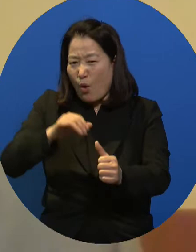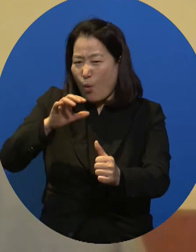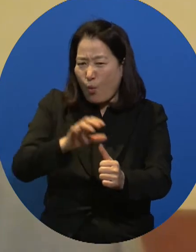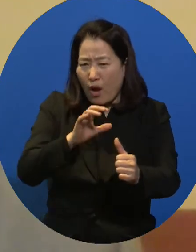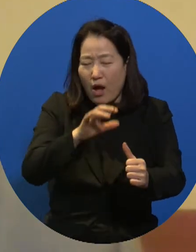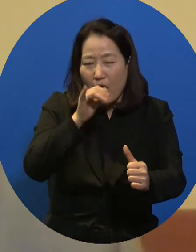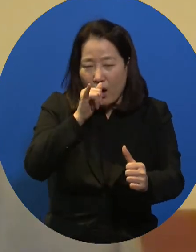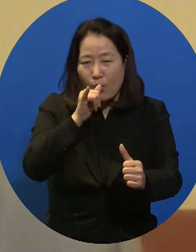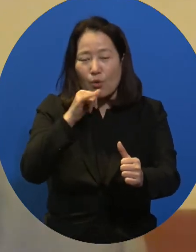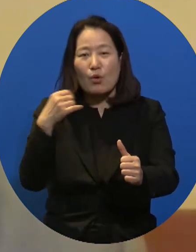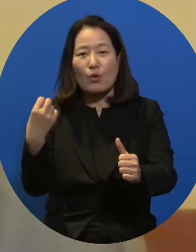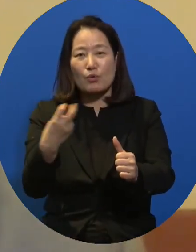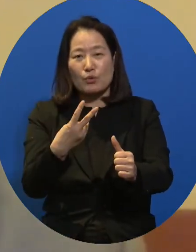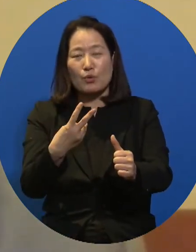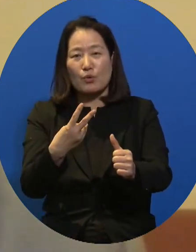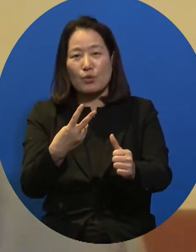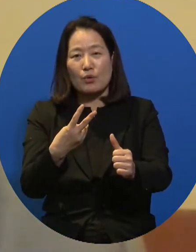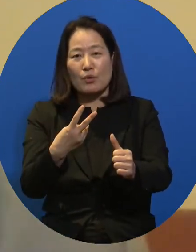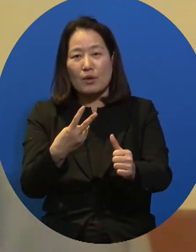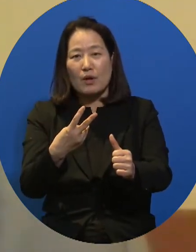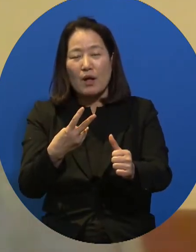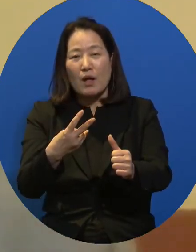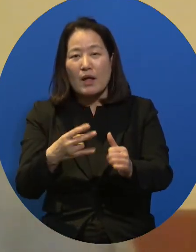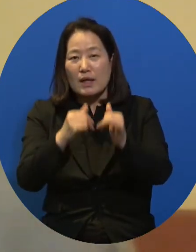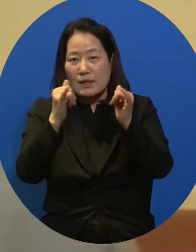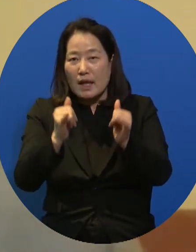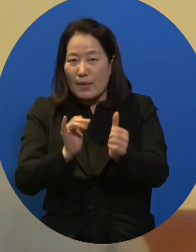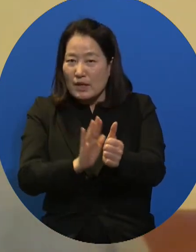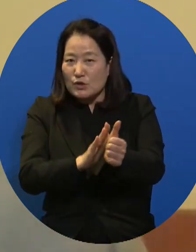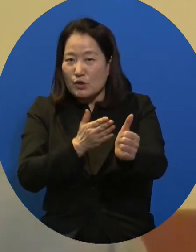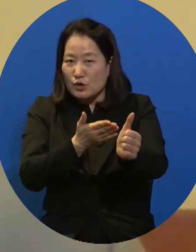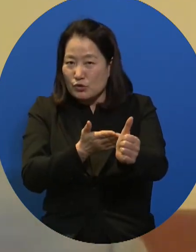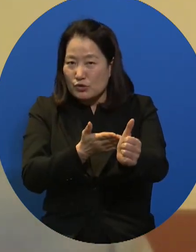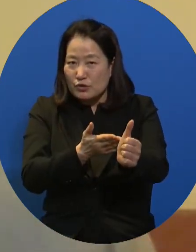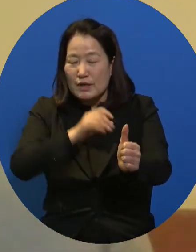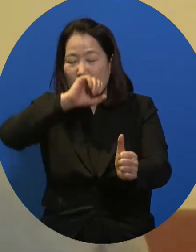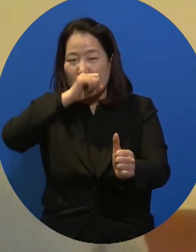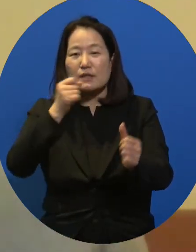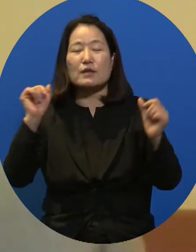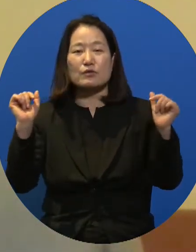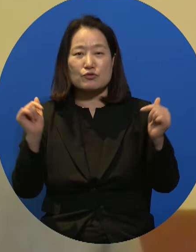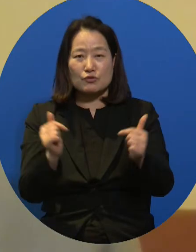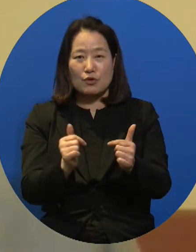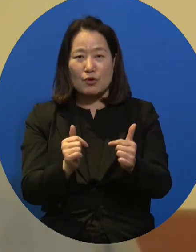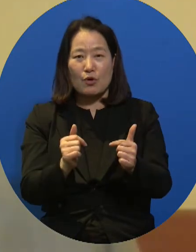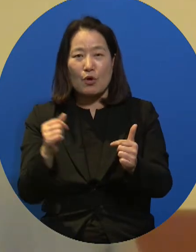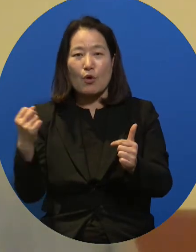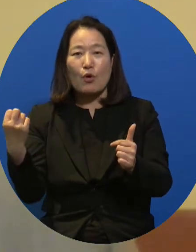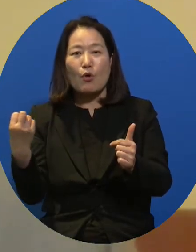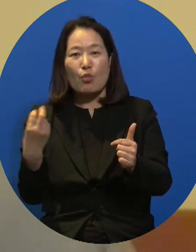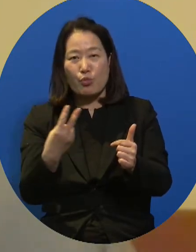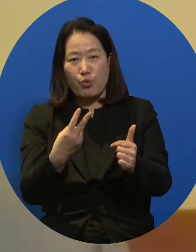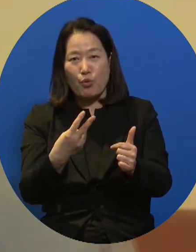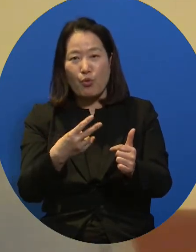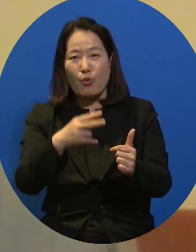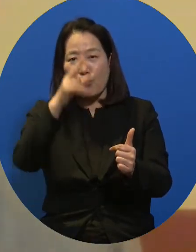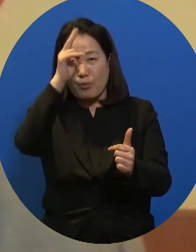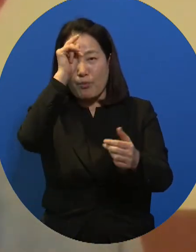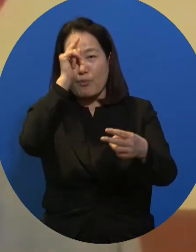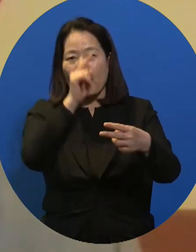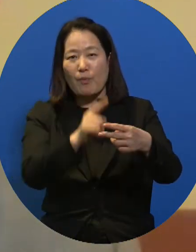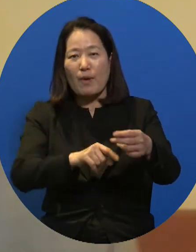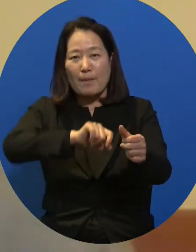그리고 시민사회 기구에 대한 지원을 축소하고 그리고 심지어는 형사처벌까지 진행을 하는 경우도 헝가리에